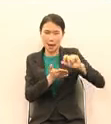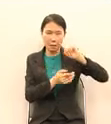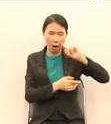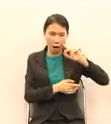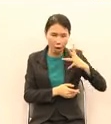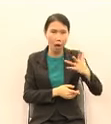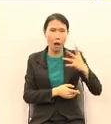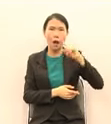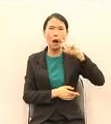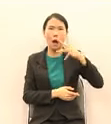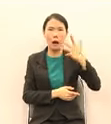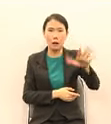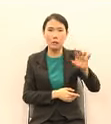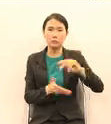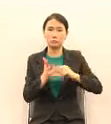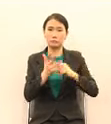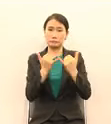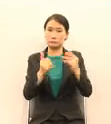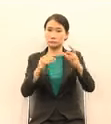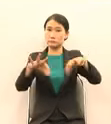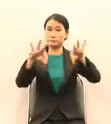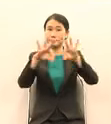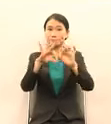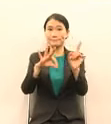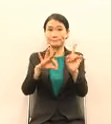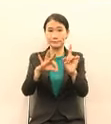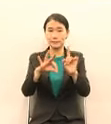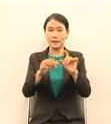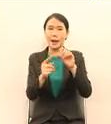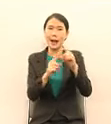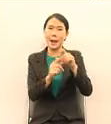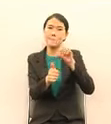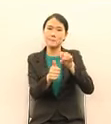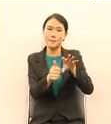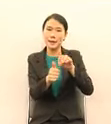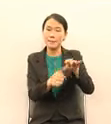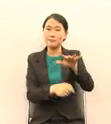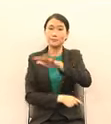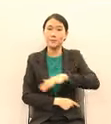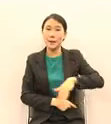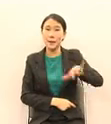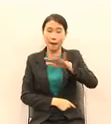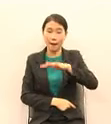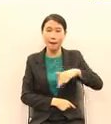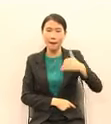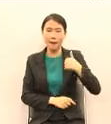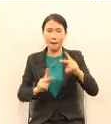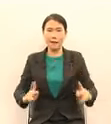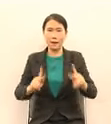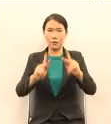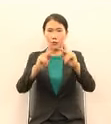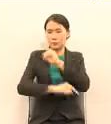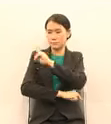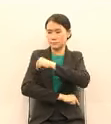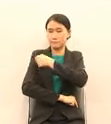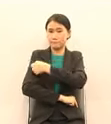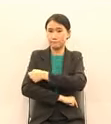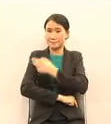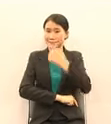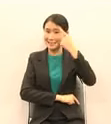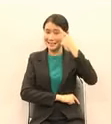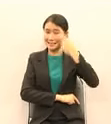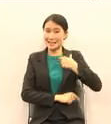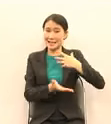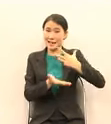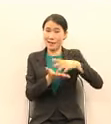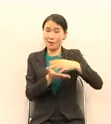แล้วนะครับแต่อย่างไรก็ดีเนี่ยนะครับคำแนะนำทั่วไปที่กระทรวงสาธารณสุขแนะนำไปตั้งแต่ต้นก็คือว่